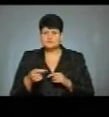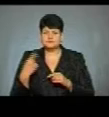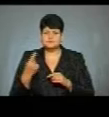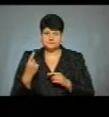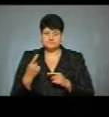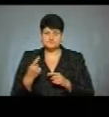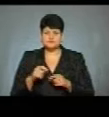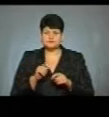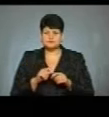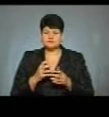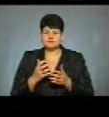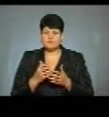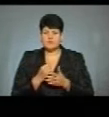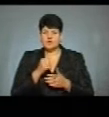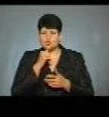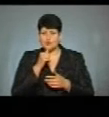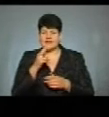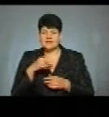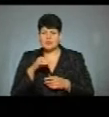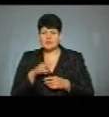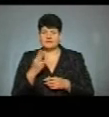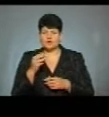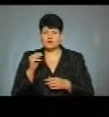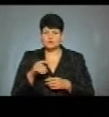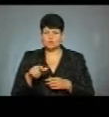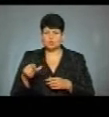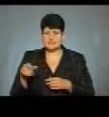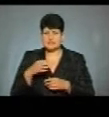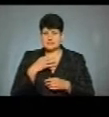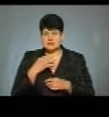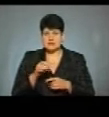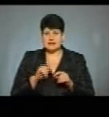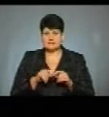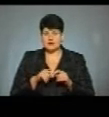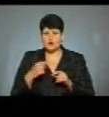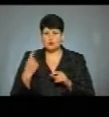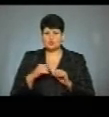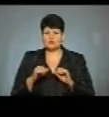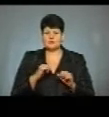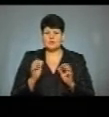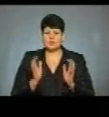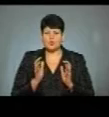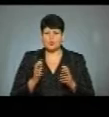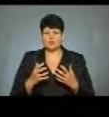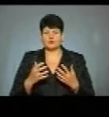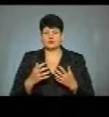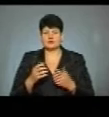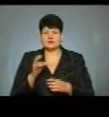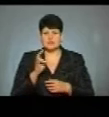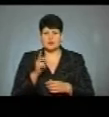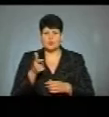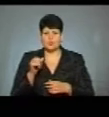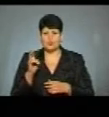Тернопільщині діагностували цукровий діабет у близько 3 тисяч осіб, розповіла експертка обласного управління охорони здоров'я Надія